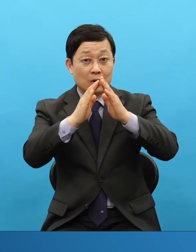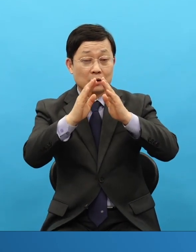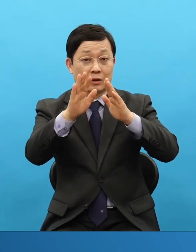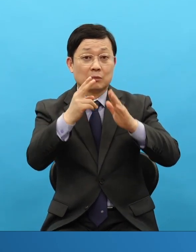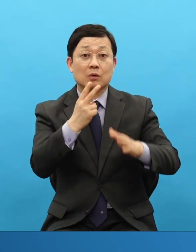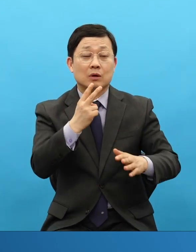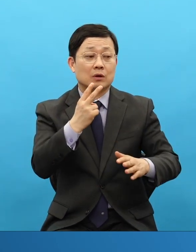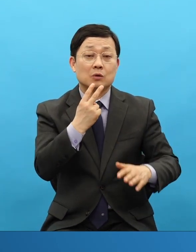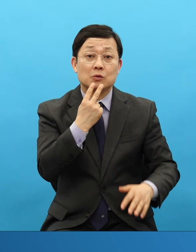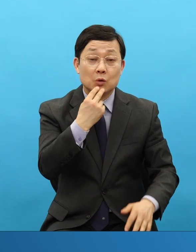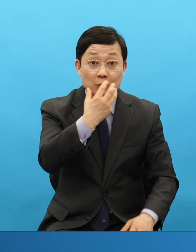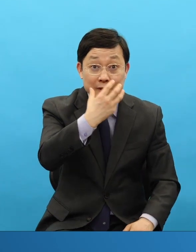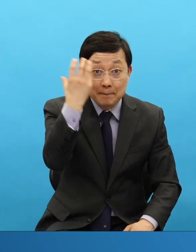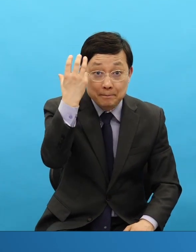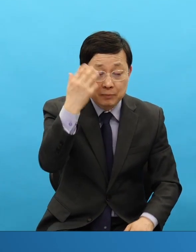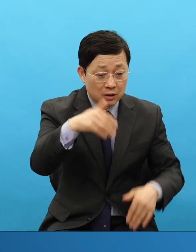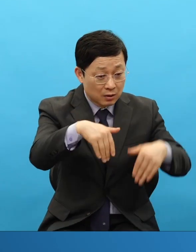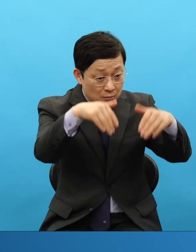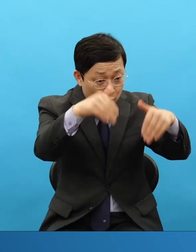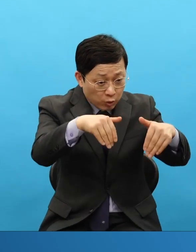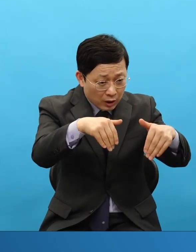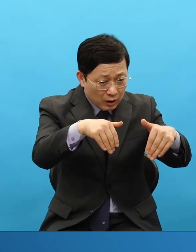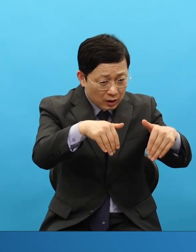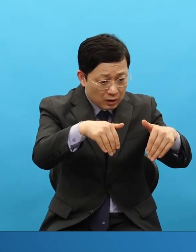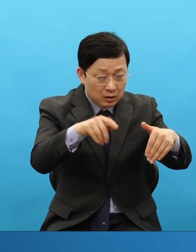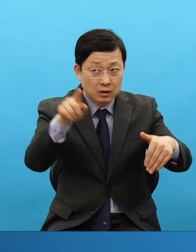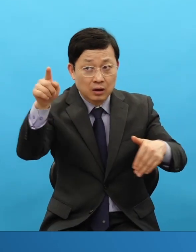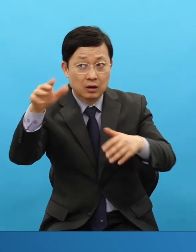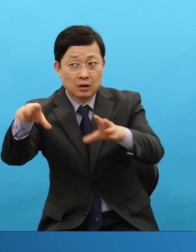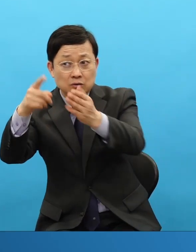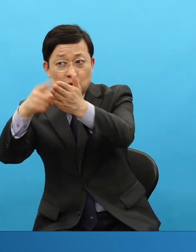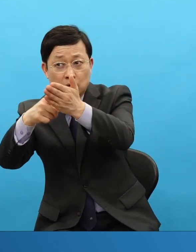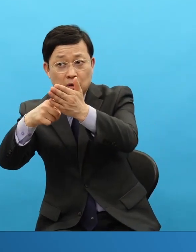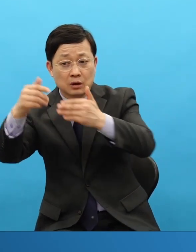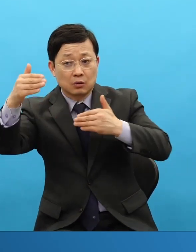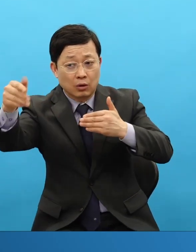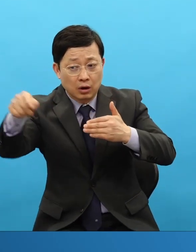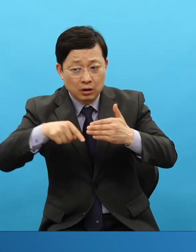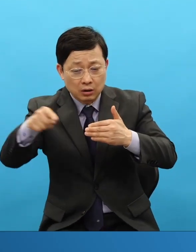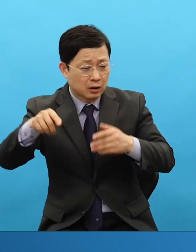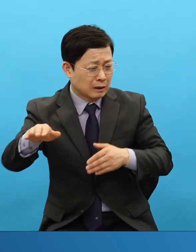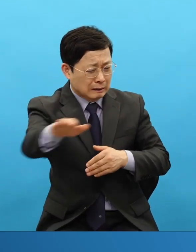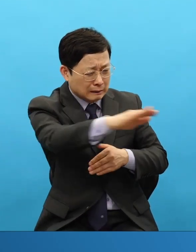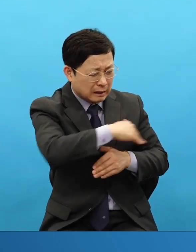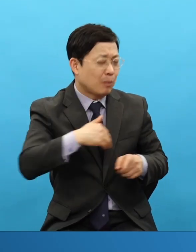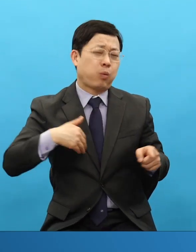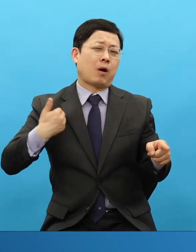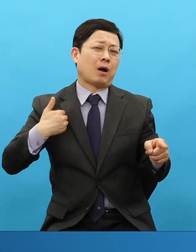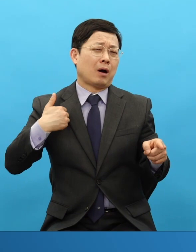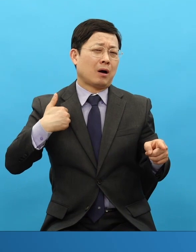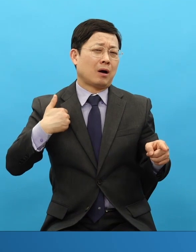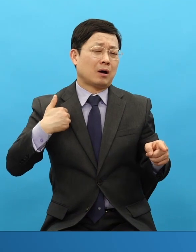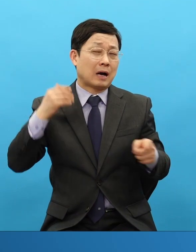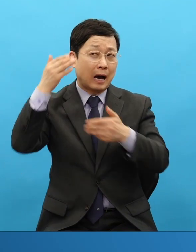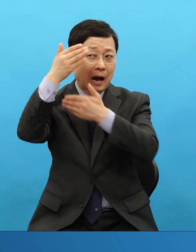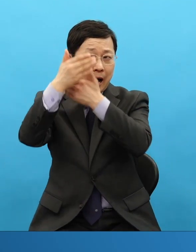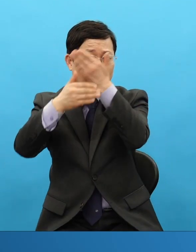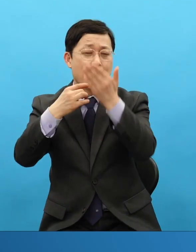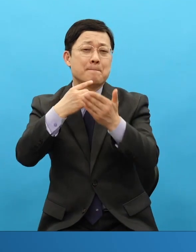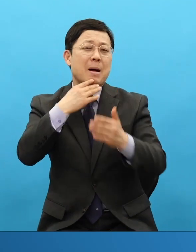거라고는 아무도 생각 못 했어요. Nobody realized that God sending Joseph to Egypt would become the 아무도 생각 governor. 못했어요. Nobody understood